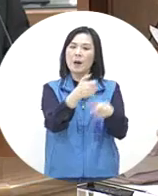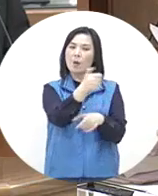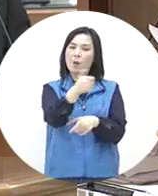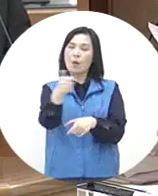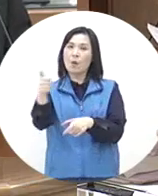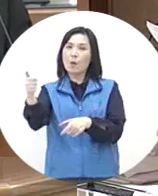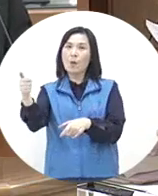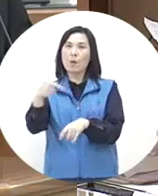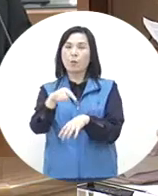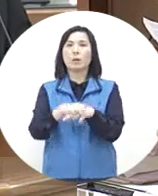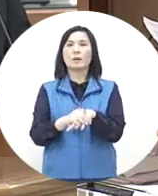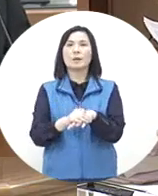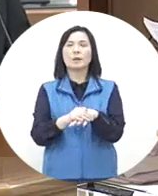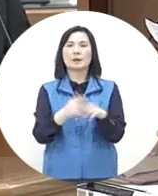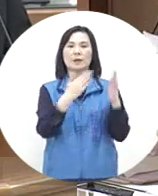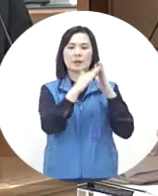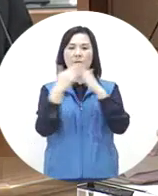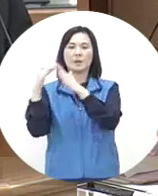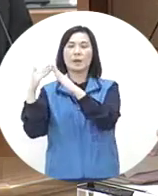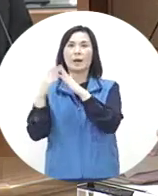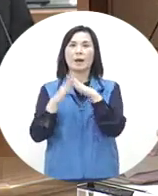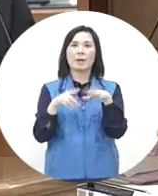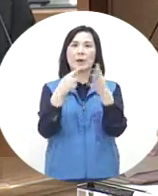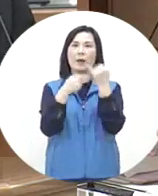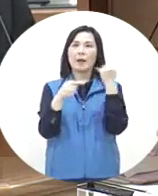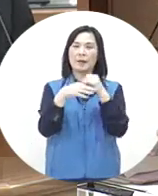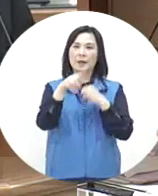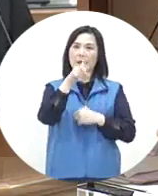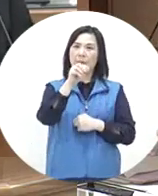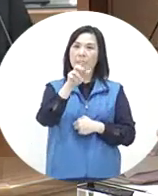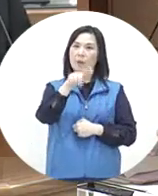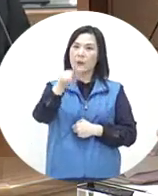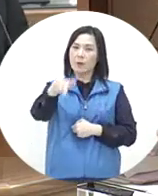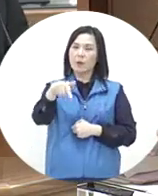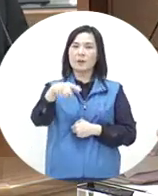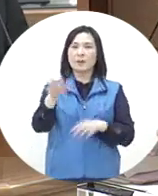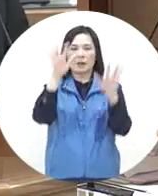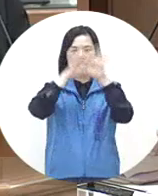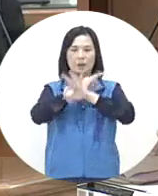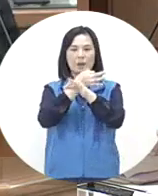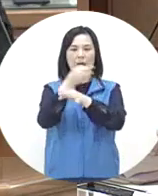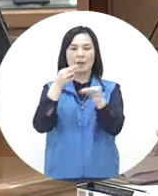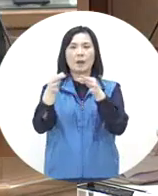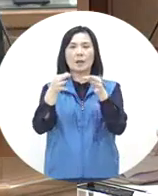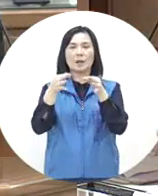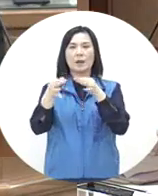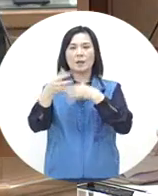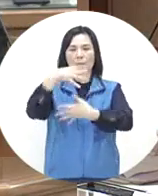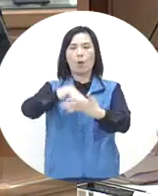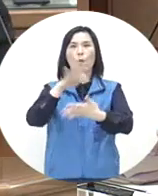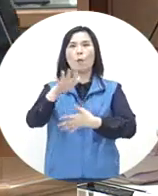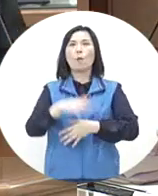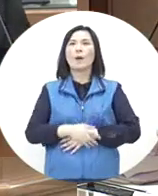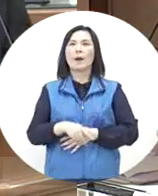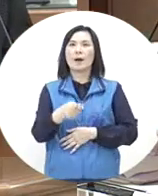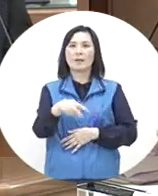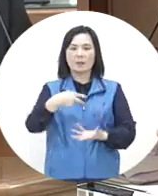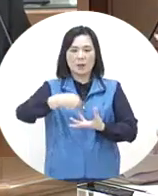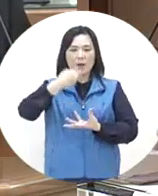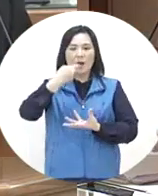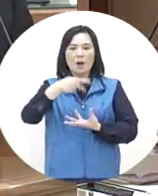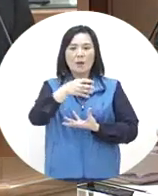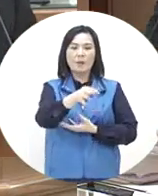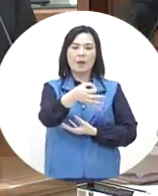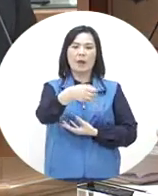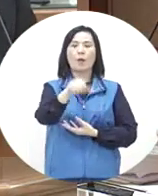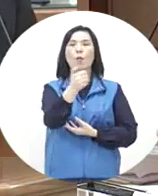我们有16000家亚细亚弟弟坐在这里面。所以我相信这50元的票券，底下要吃一碗面，也免阁走，啊，多